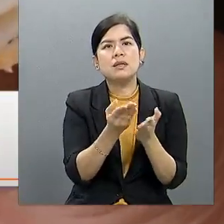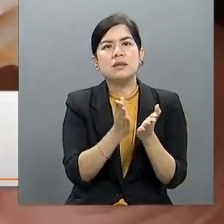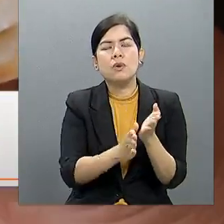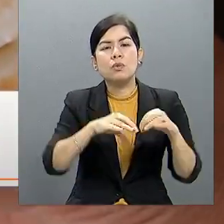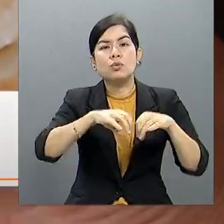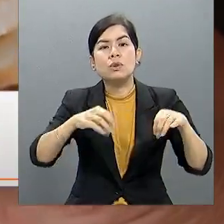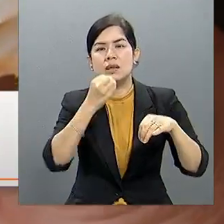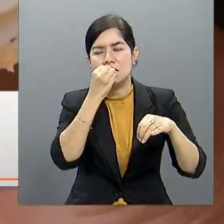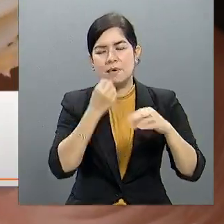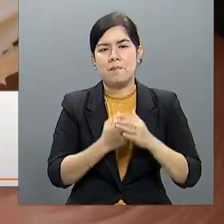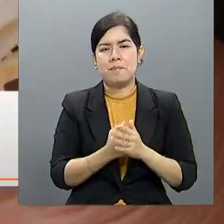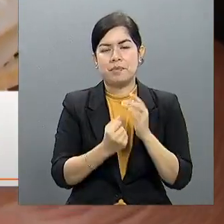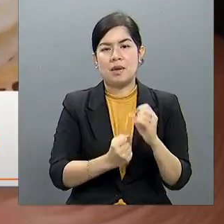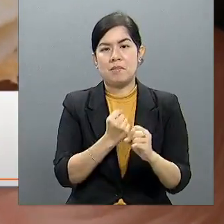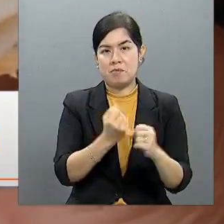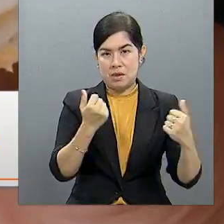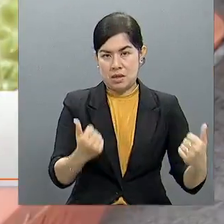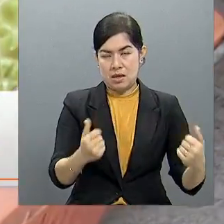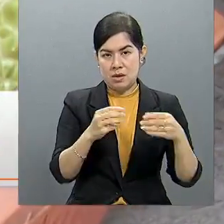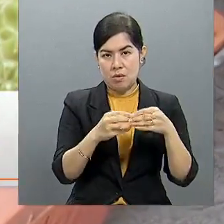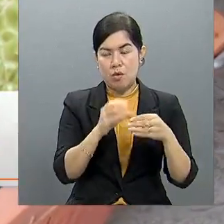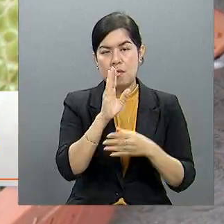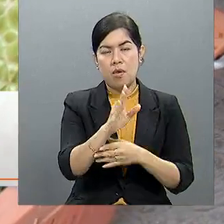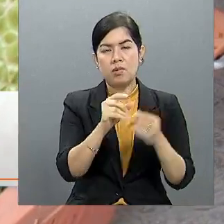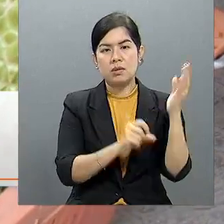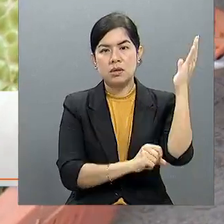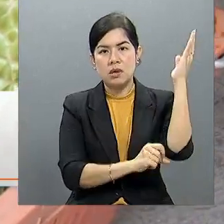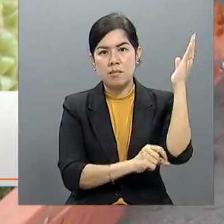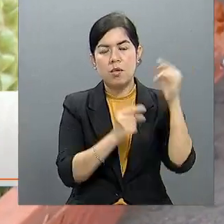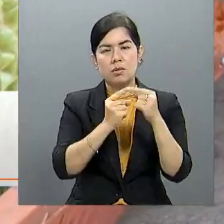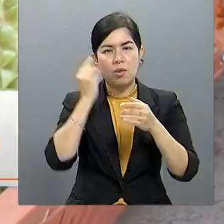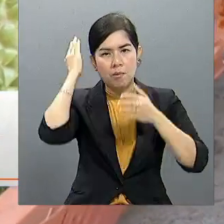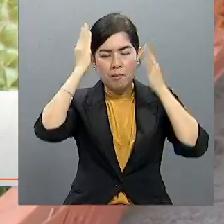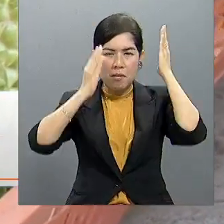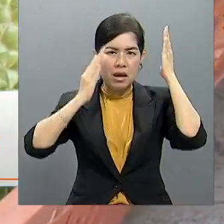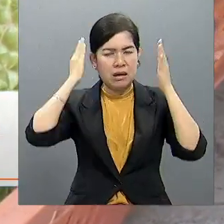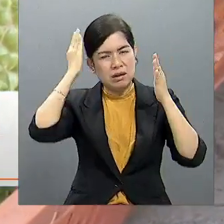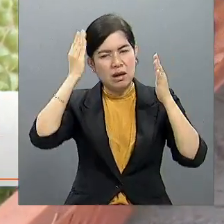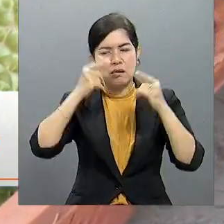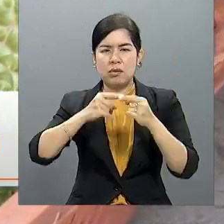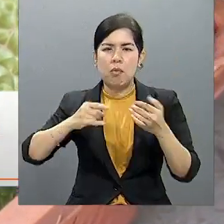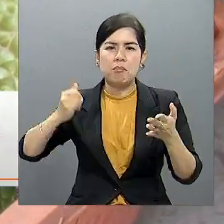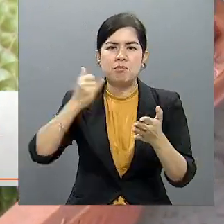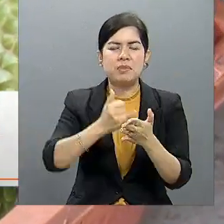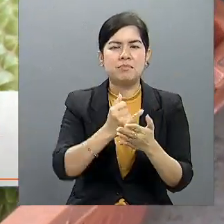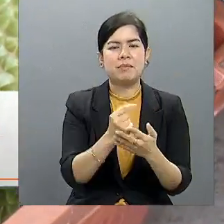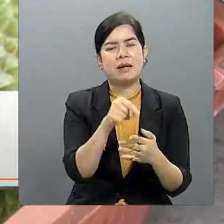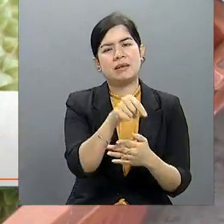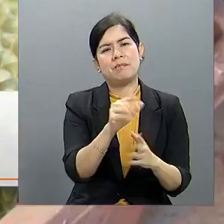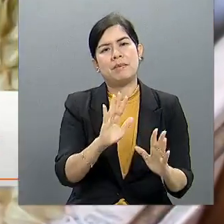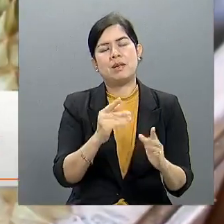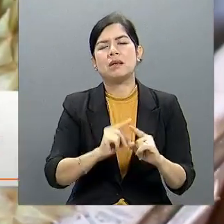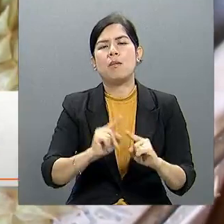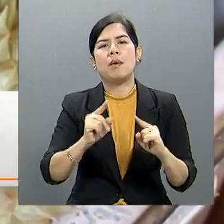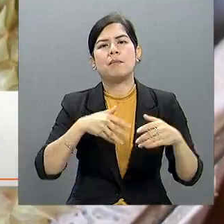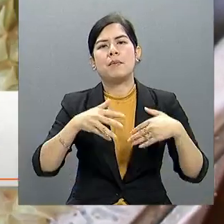นี้ นกท่องเที่ยวชาวมาเลเซีและสิกระโร์จะไม่สามารถเดิทางข้ามระเทศมาได้แต่วาพ่อค้แ้คราก็เลยได้หาวิ